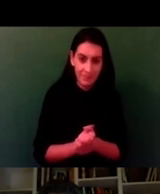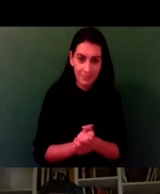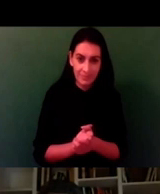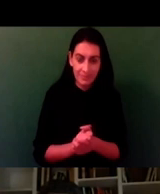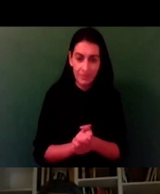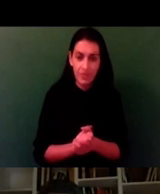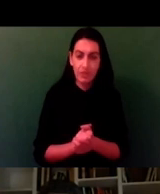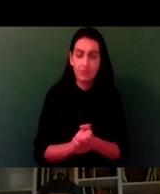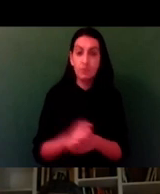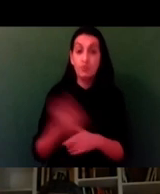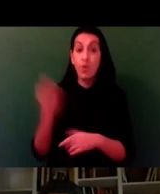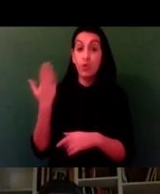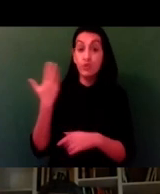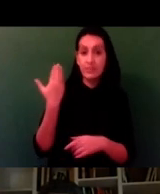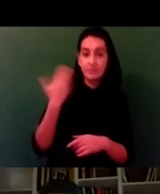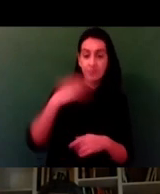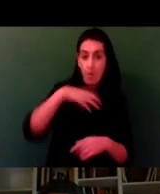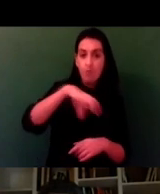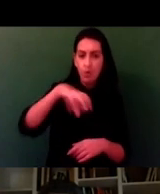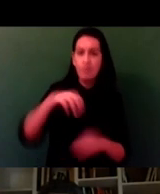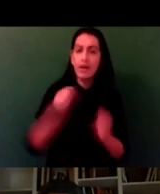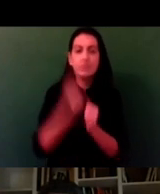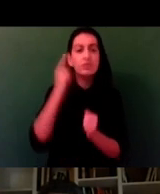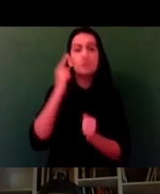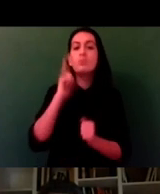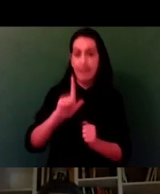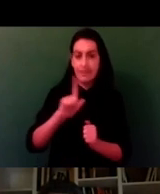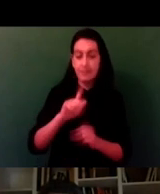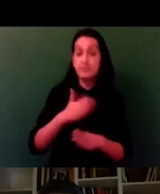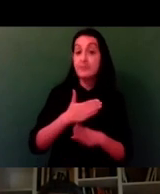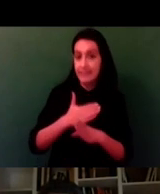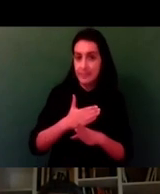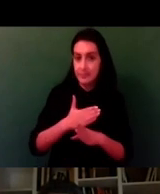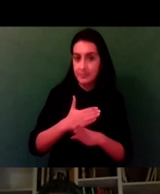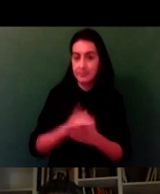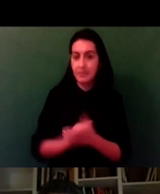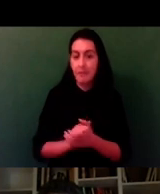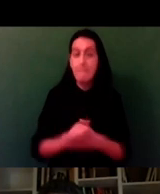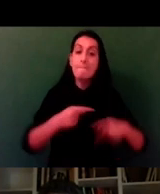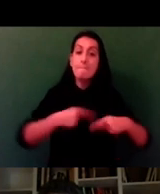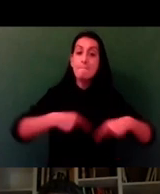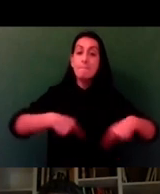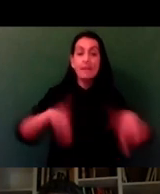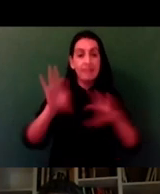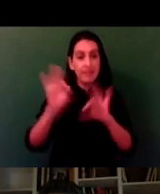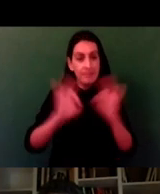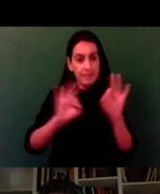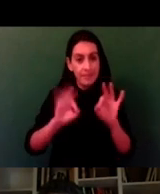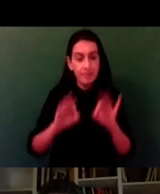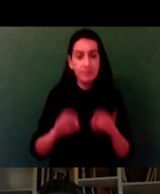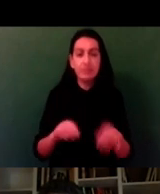bir şey bence. Mesela Bengi Akbulut'un bir şeyi vardı. Hani İPA'dan, meydan tasarımından önce katılımı daha politik bir proje